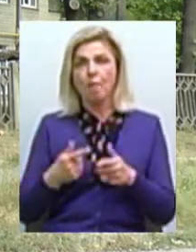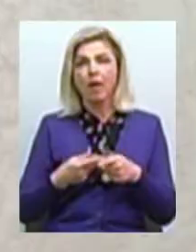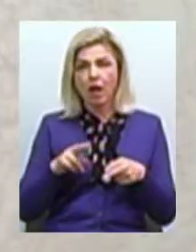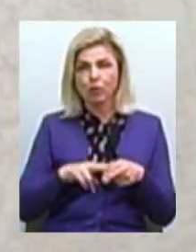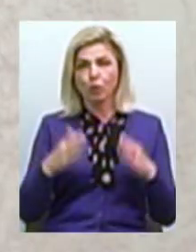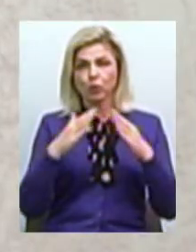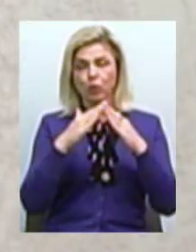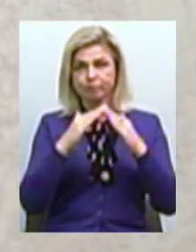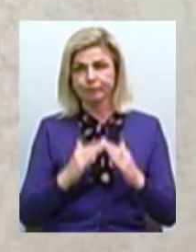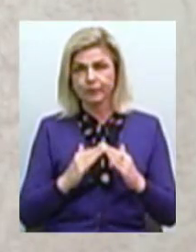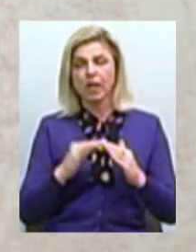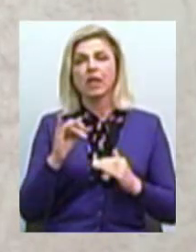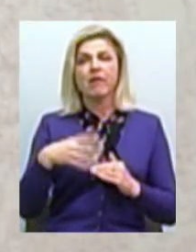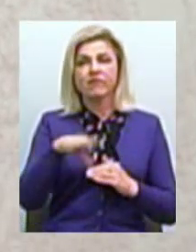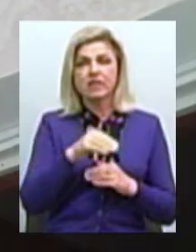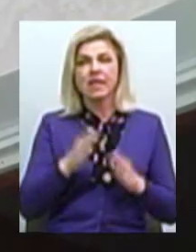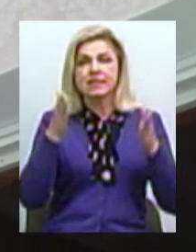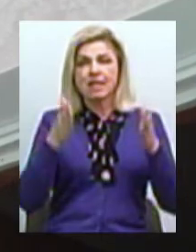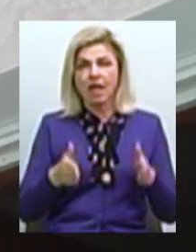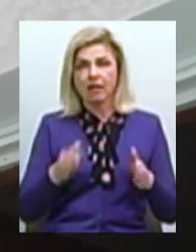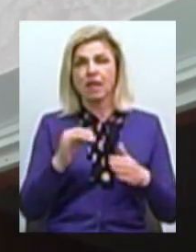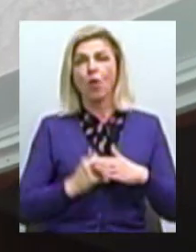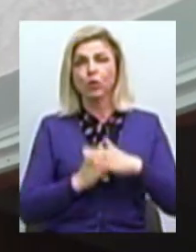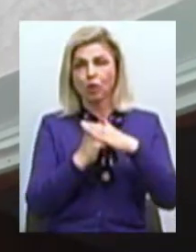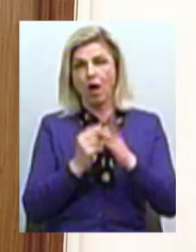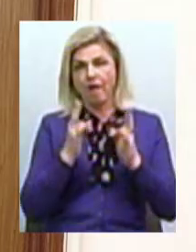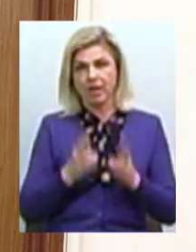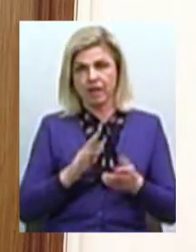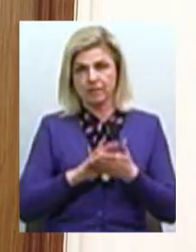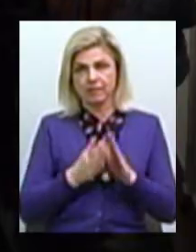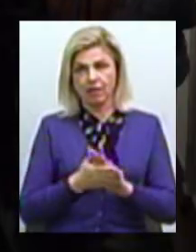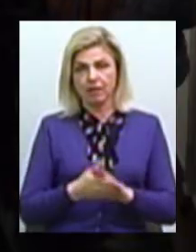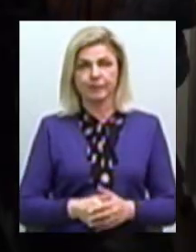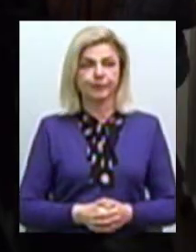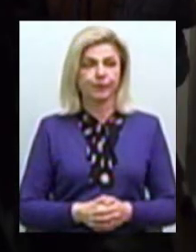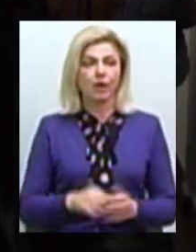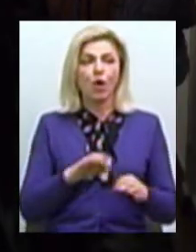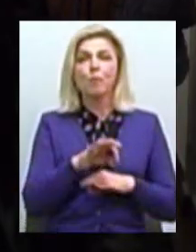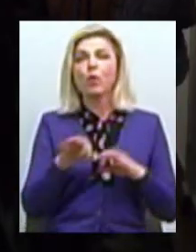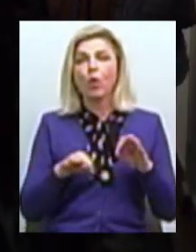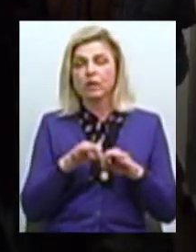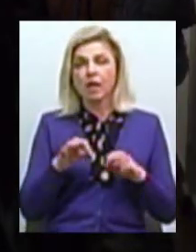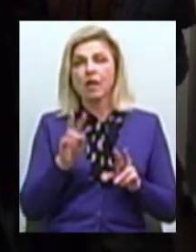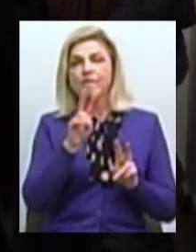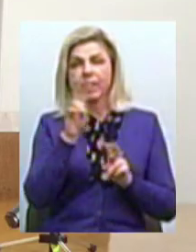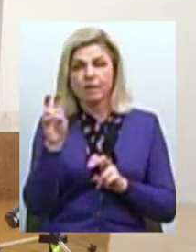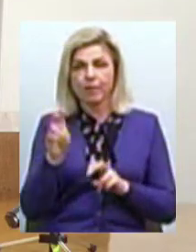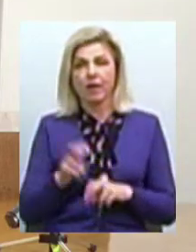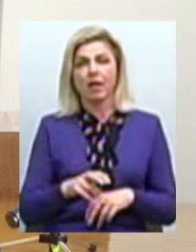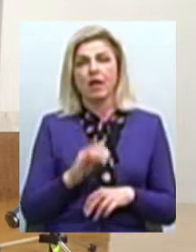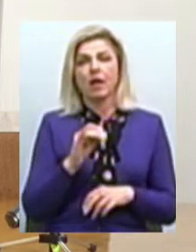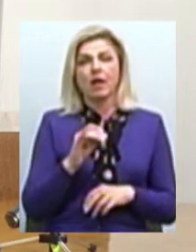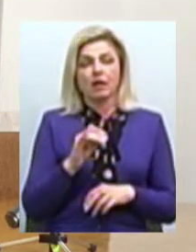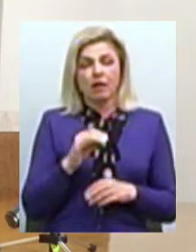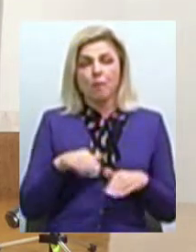Тобто зараз всі перестінки та несучі елементи в аварійному стані. Проєктанти товариства з обмеженою відповідальністю